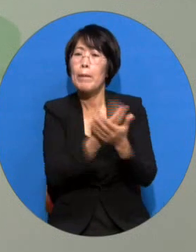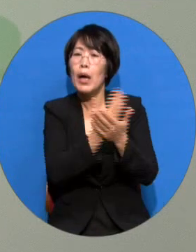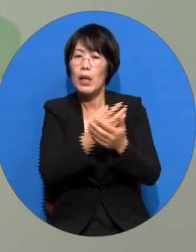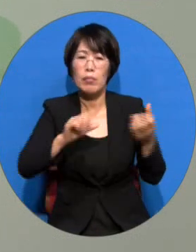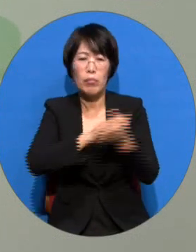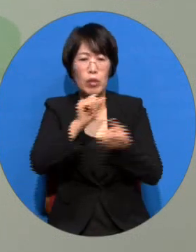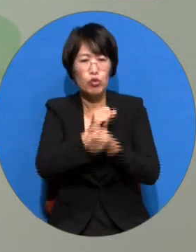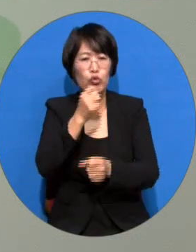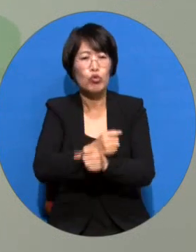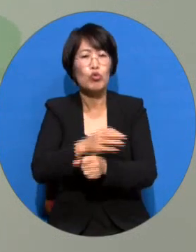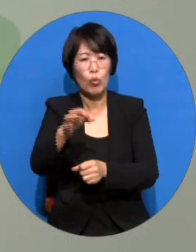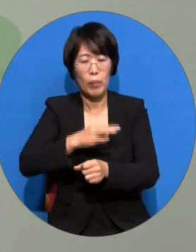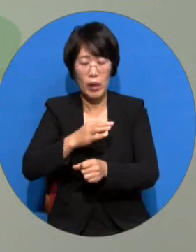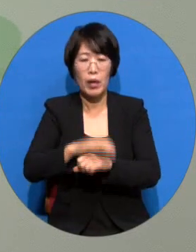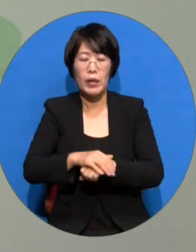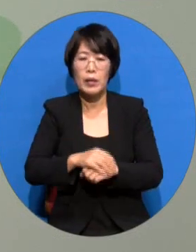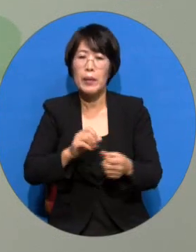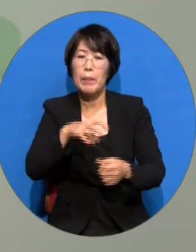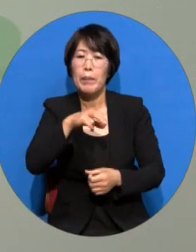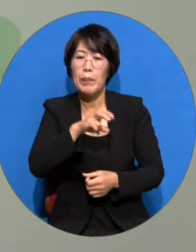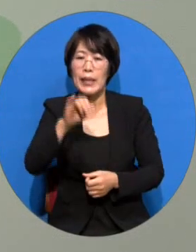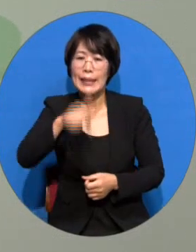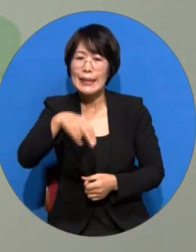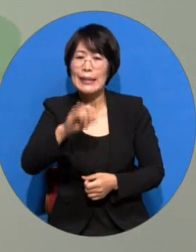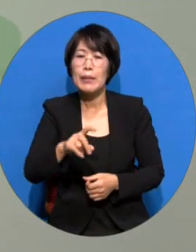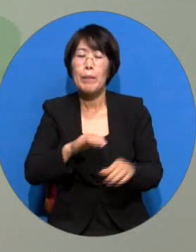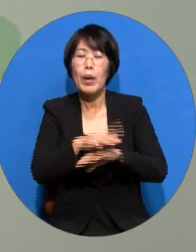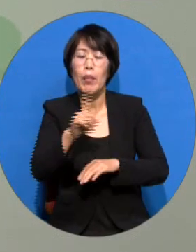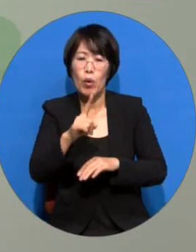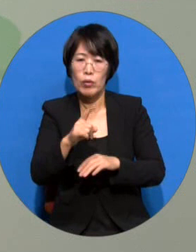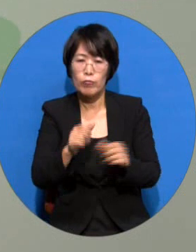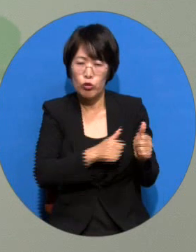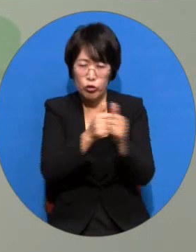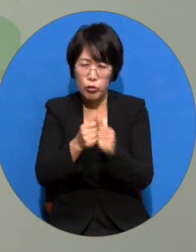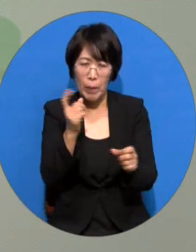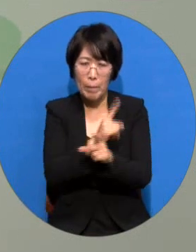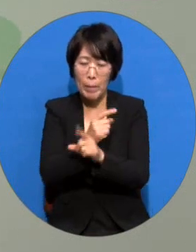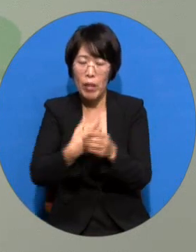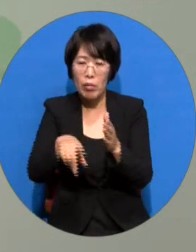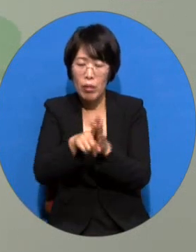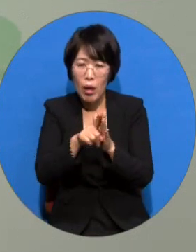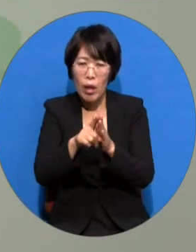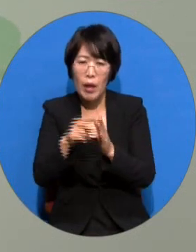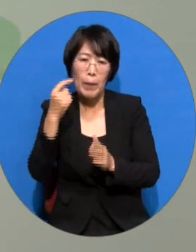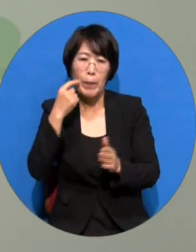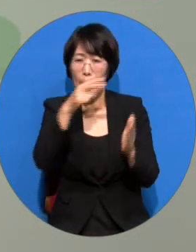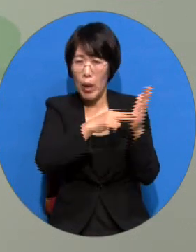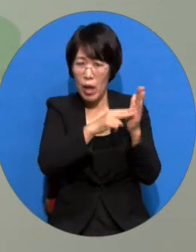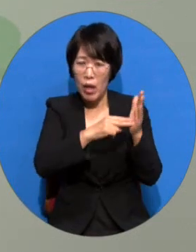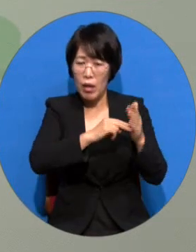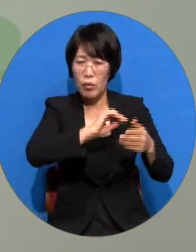수수료까지 받게 되는데요 믹싱 이란 추적을 피하기 위해서 수많은 비트코인 계좌로 송금을 하고 돌려주는